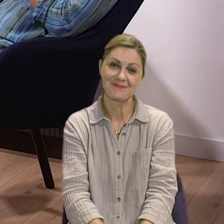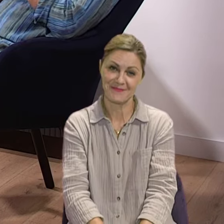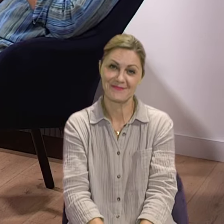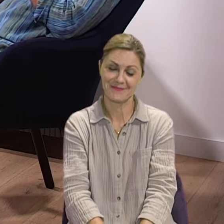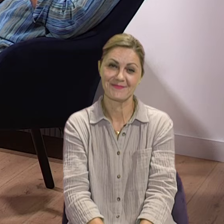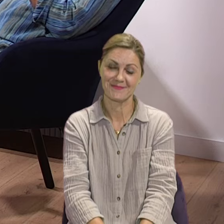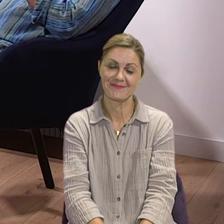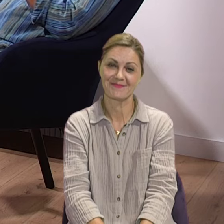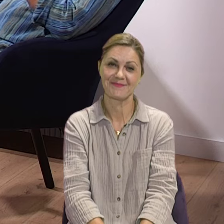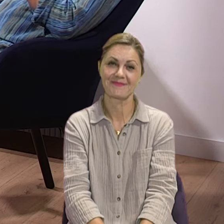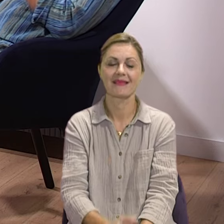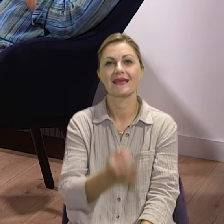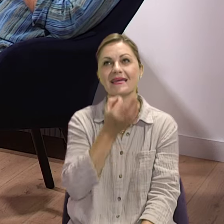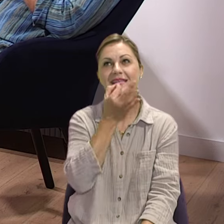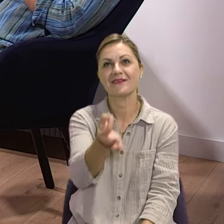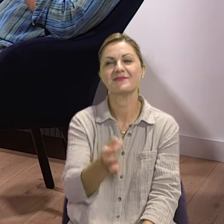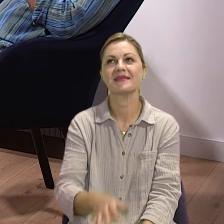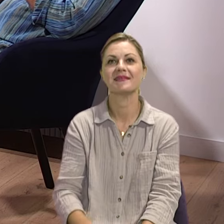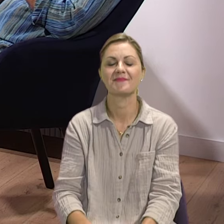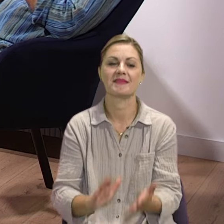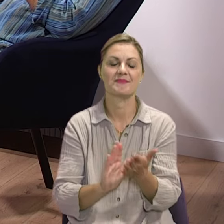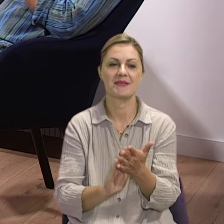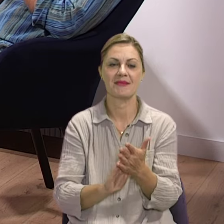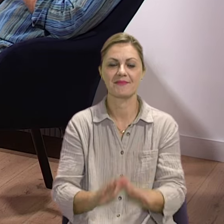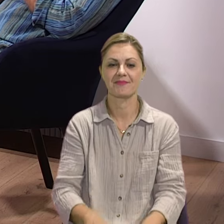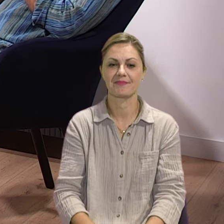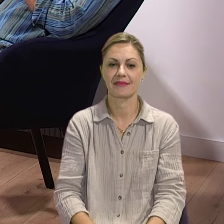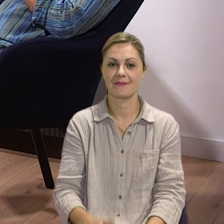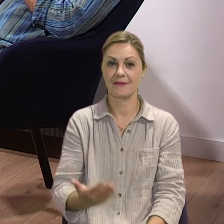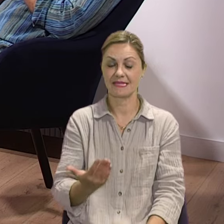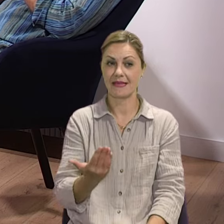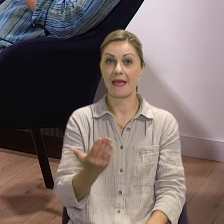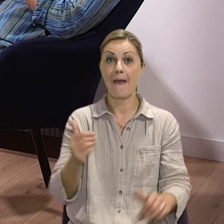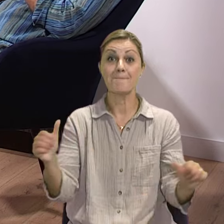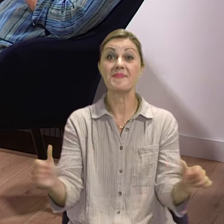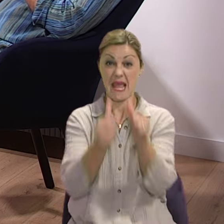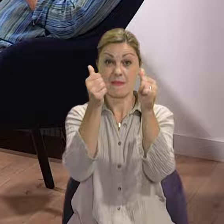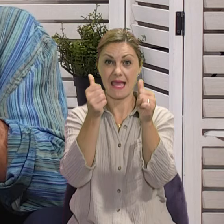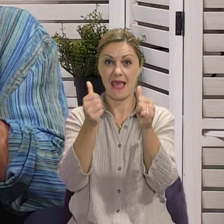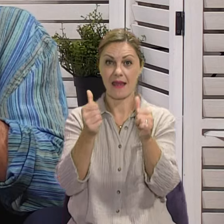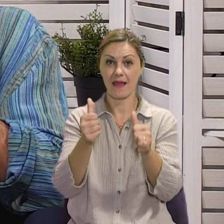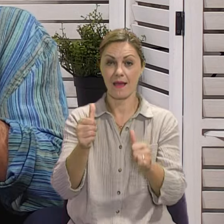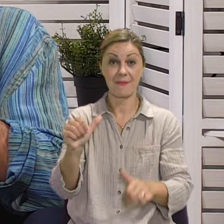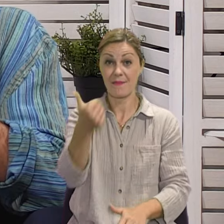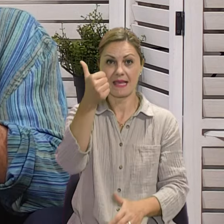je, je li imate nekakav ritual poseban? Recimo, prije premijerne izvedbe.